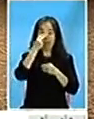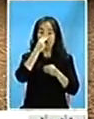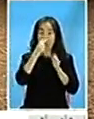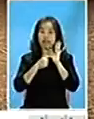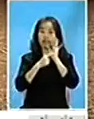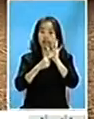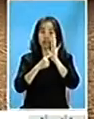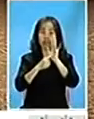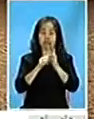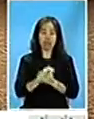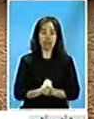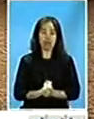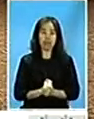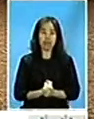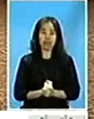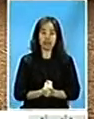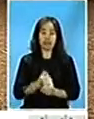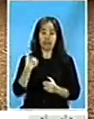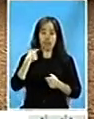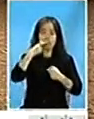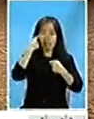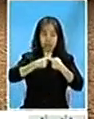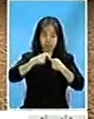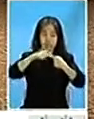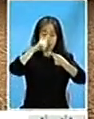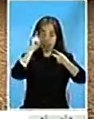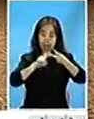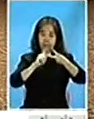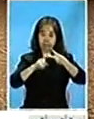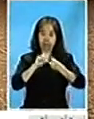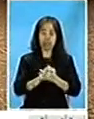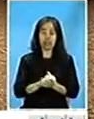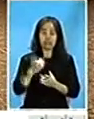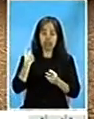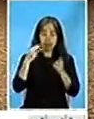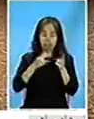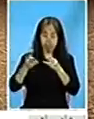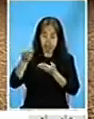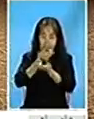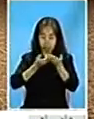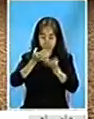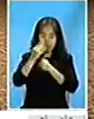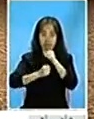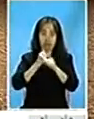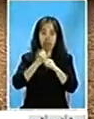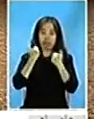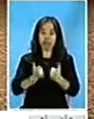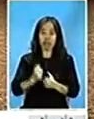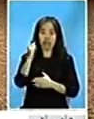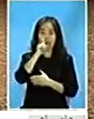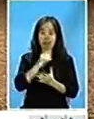สั้นๆในกรณีต่อไปนะคะความยากอีกอันหนึ่งก็คือในกระบวนการพิจารณางบประมาณปีนี้นะคะเนื่องจากว่